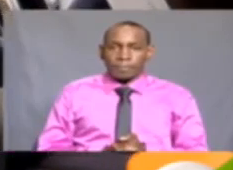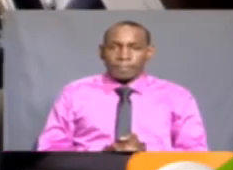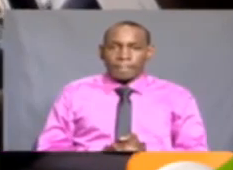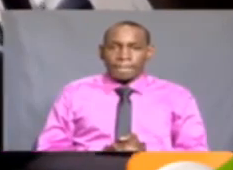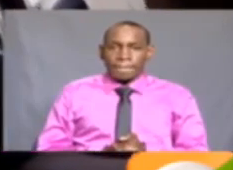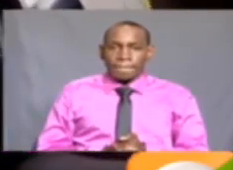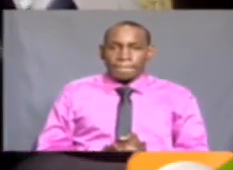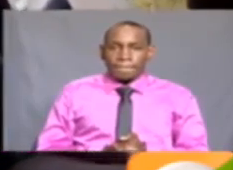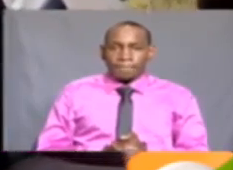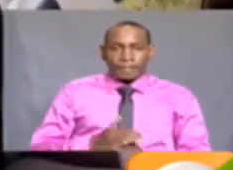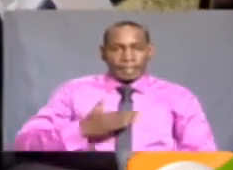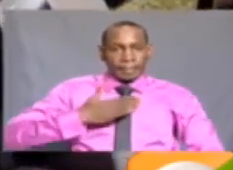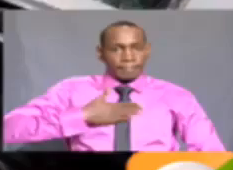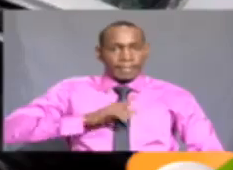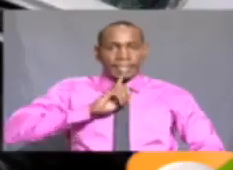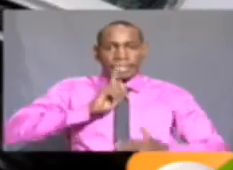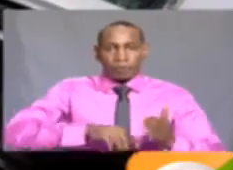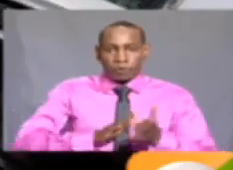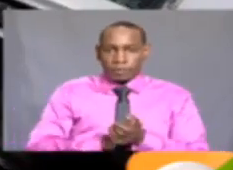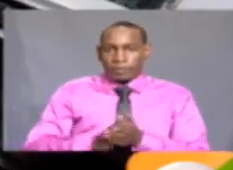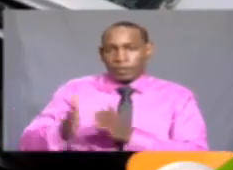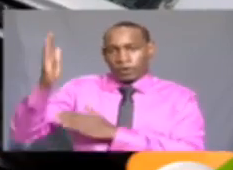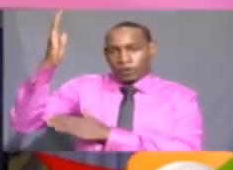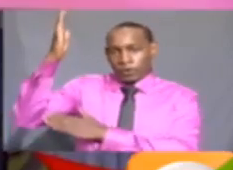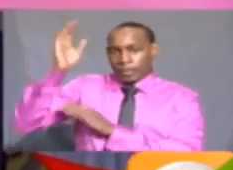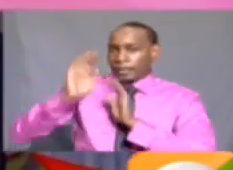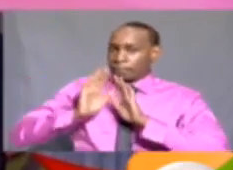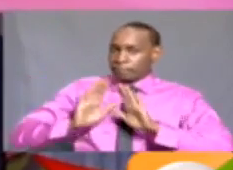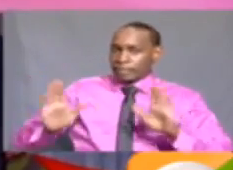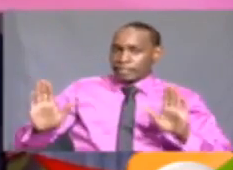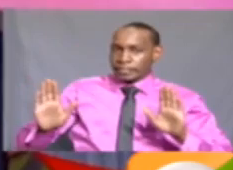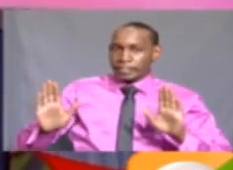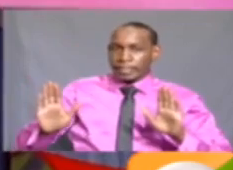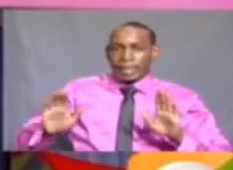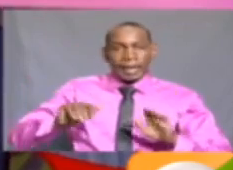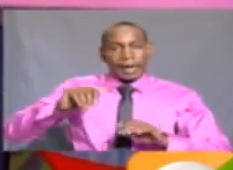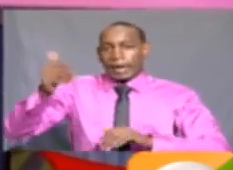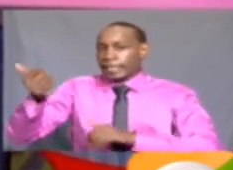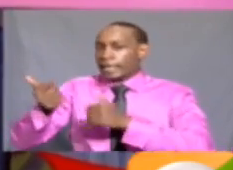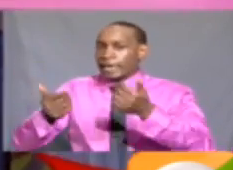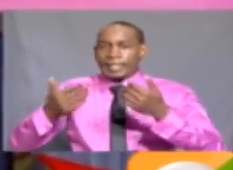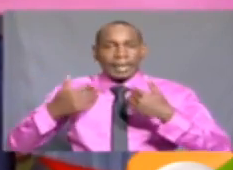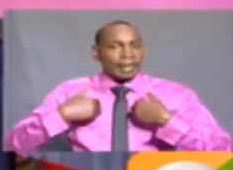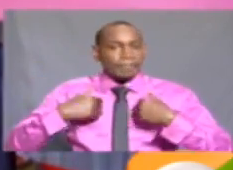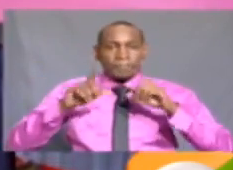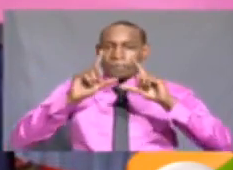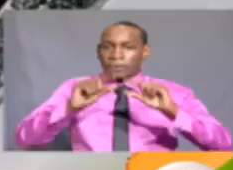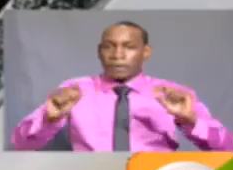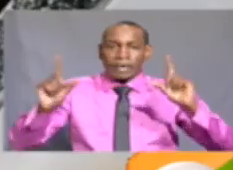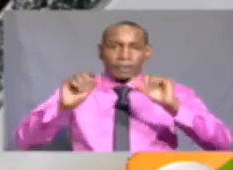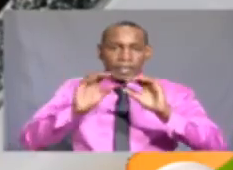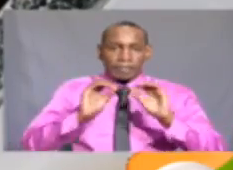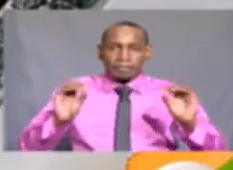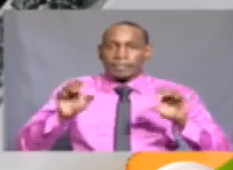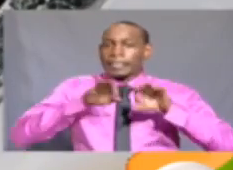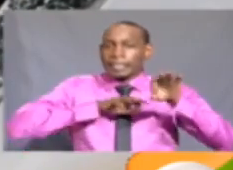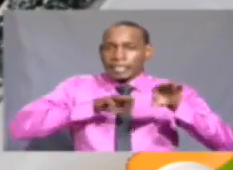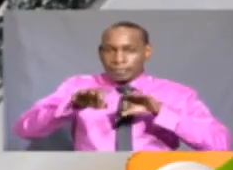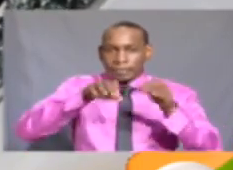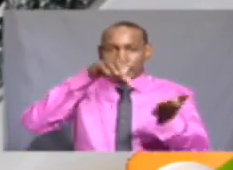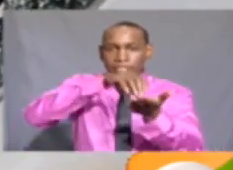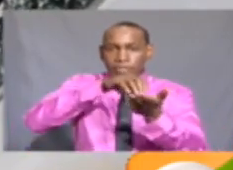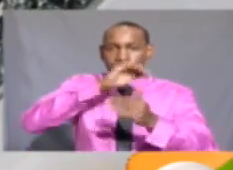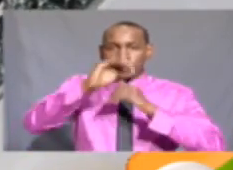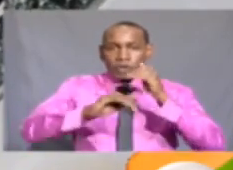I can only say it's God. I don't have any other statement to describe the whole